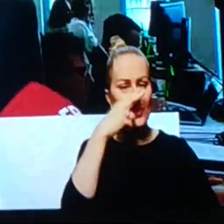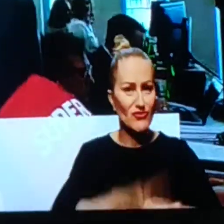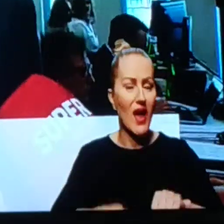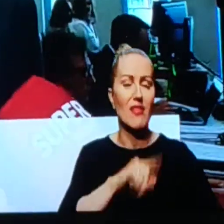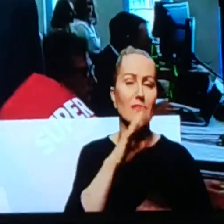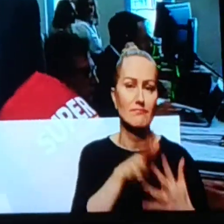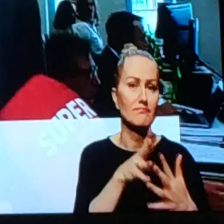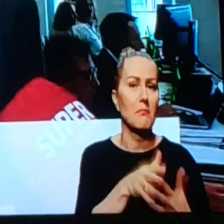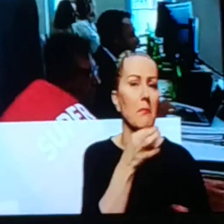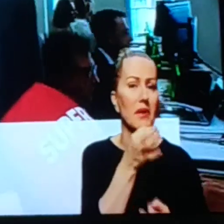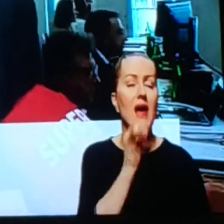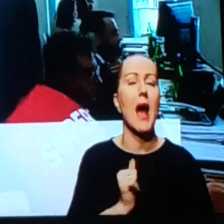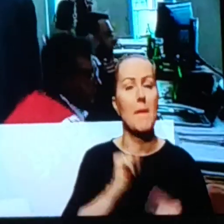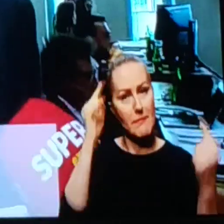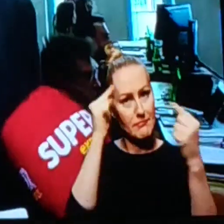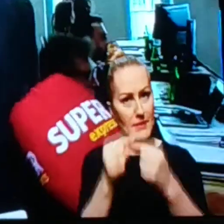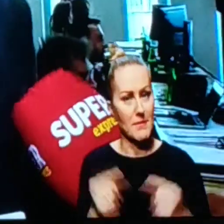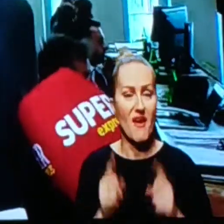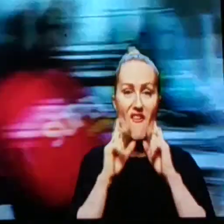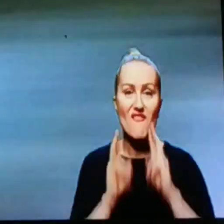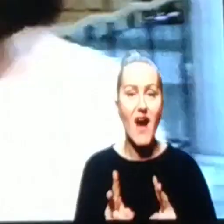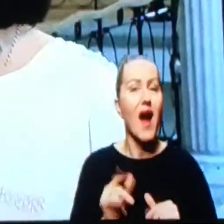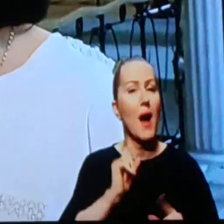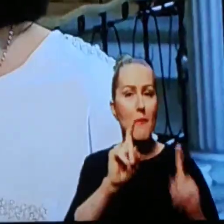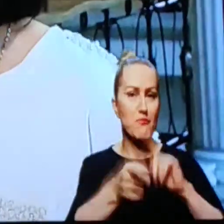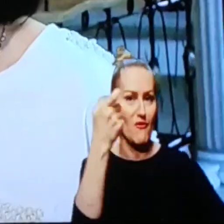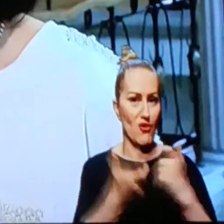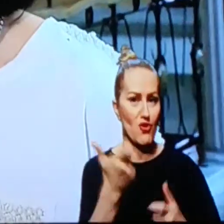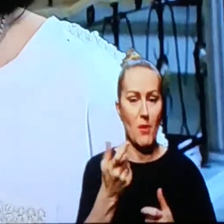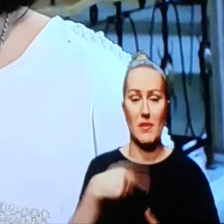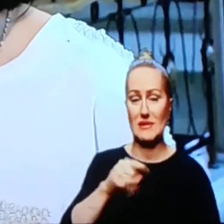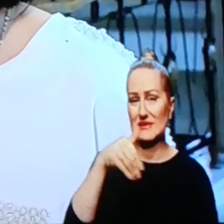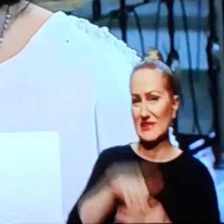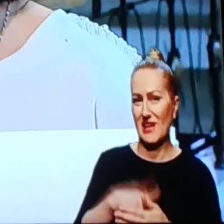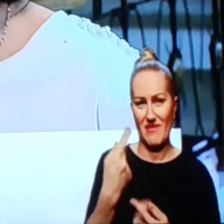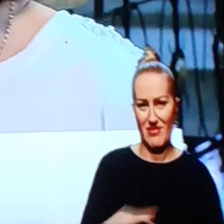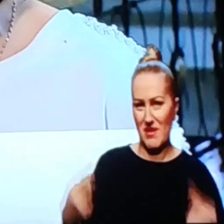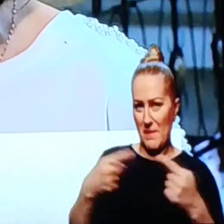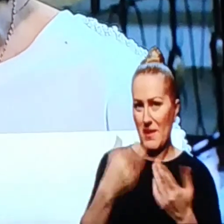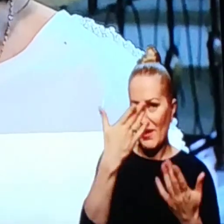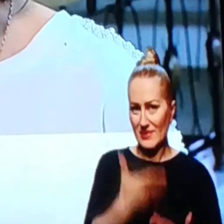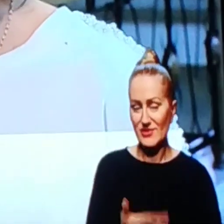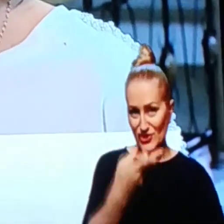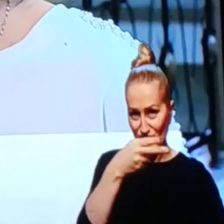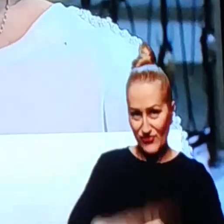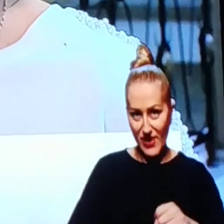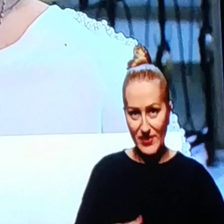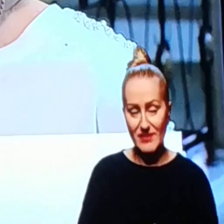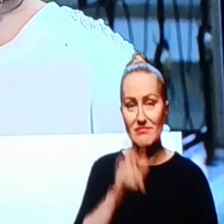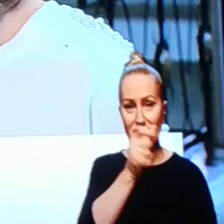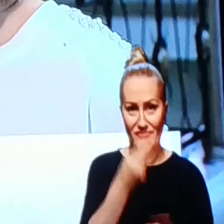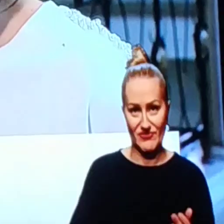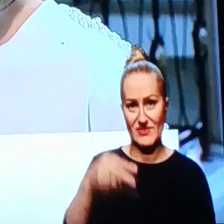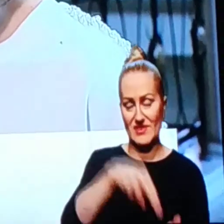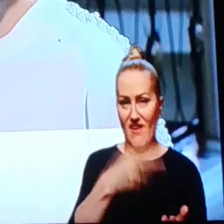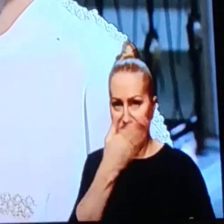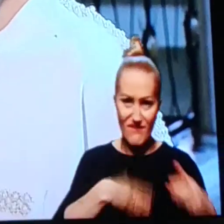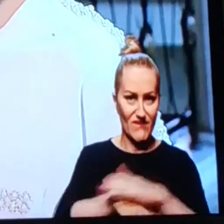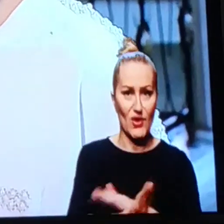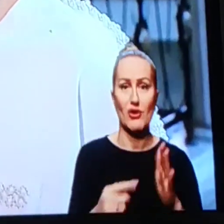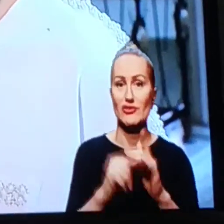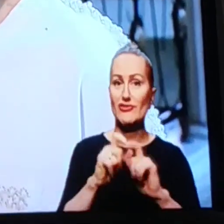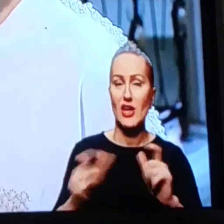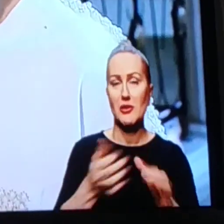żeby rzeczywiście weryfikować fakty, tylko prowokować. Nieakceptowalne zachowanie ze strony świadka, który wstaje i wychodzi